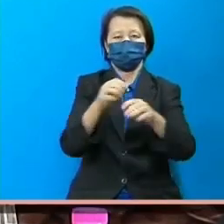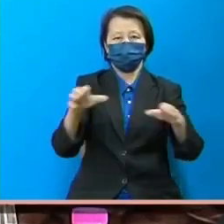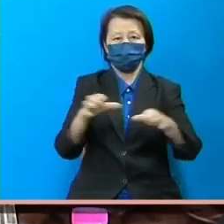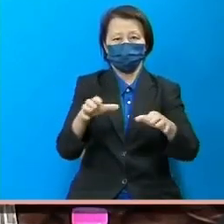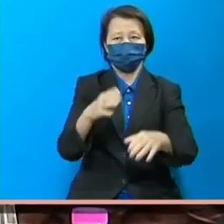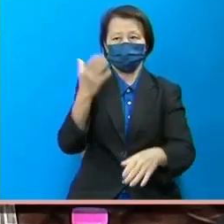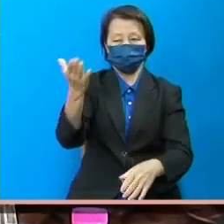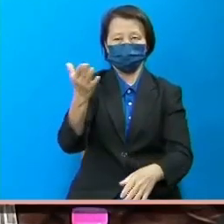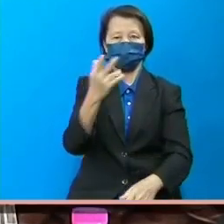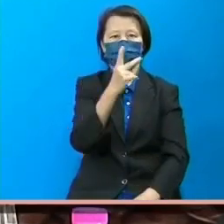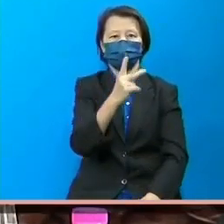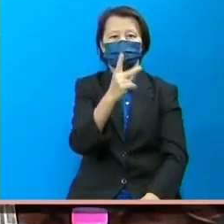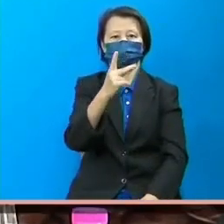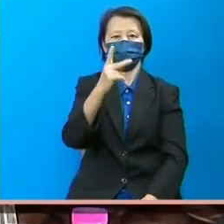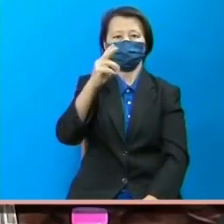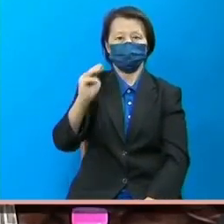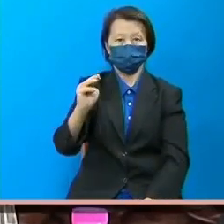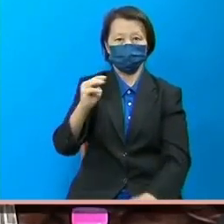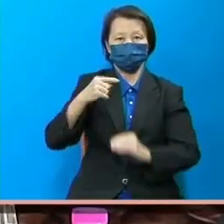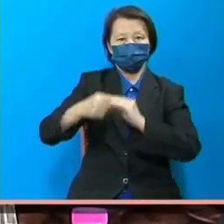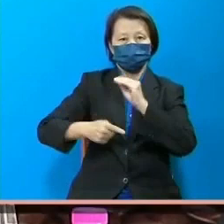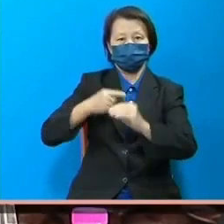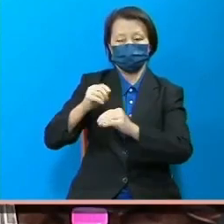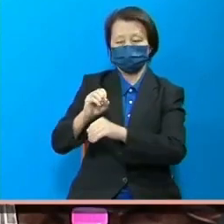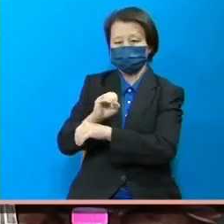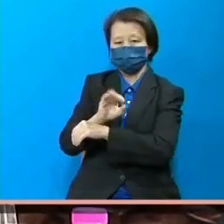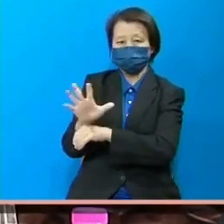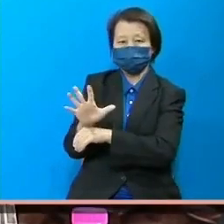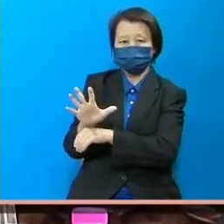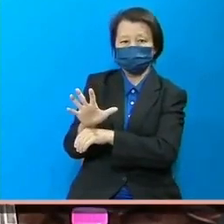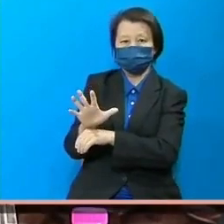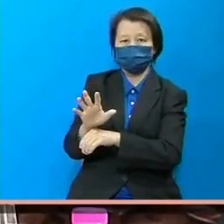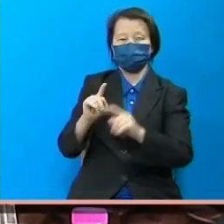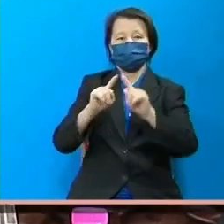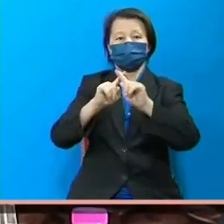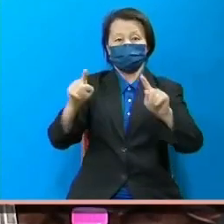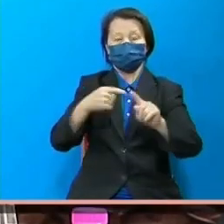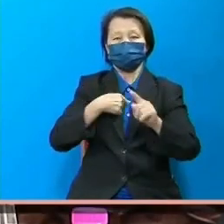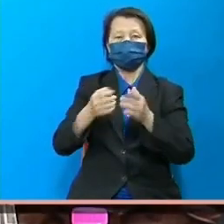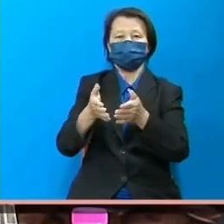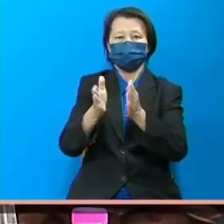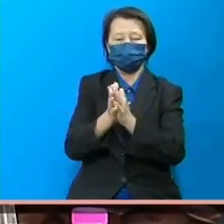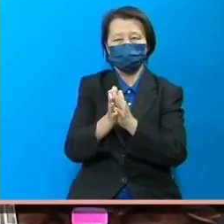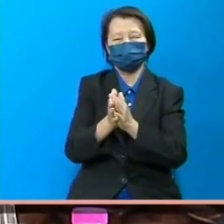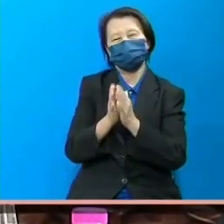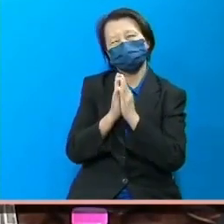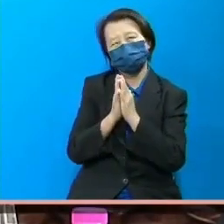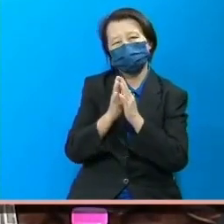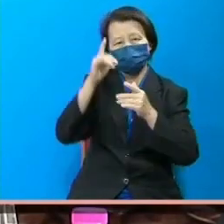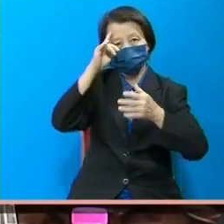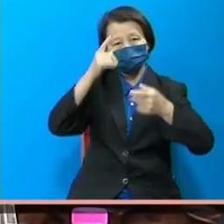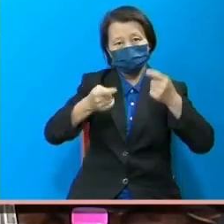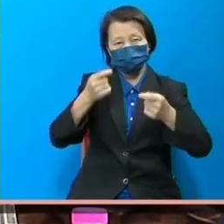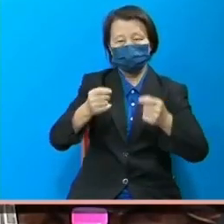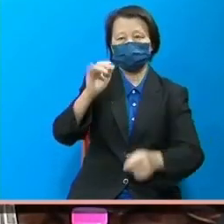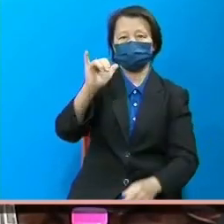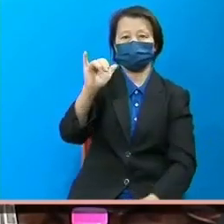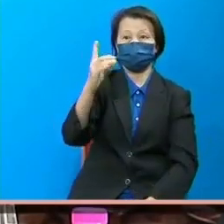oleh Kementerian Kesihatan mengenai COVID. Tapi saya minta pertimbangan Yang